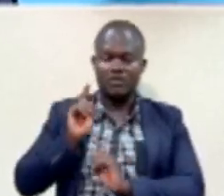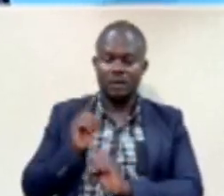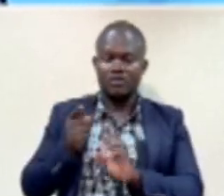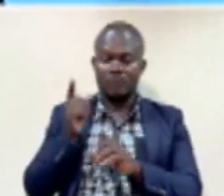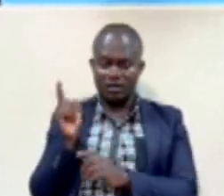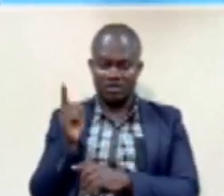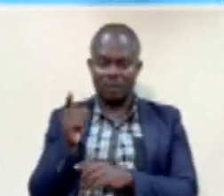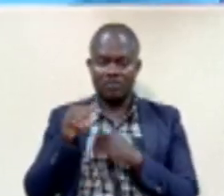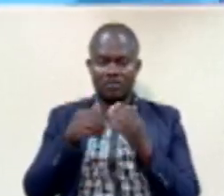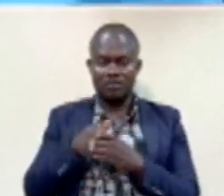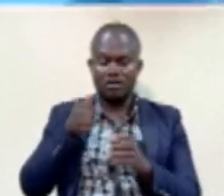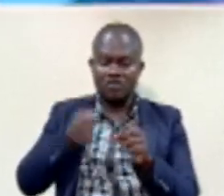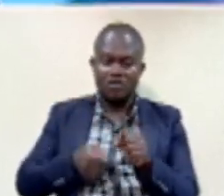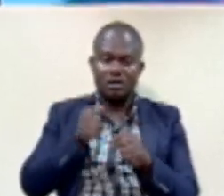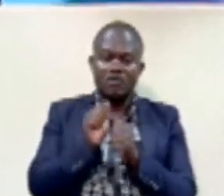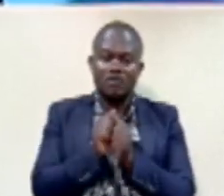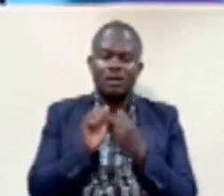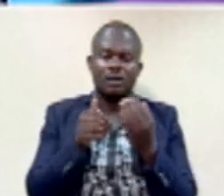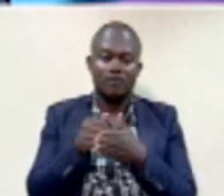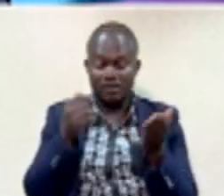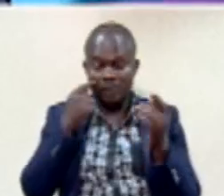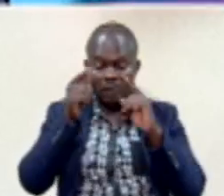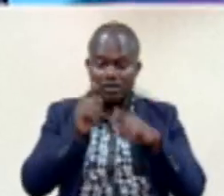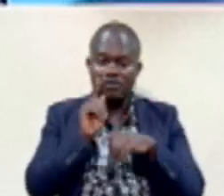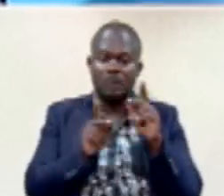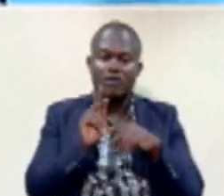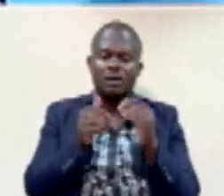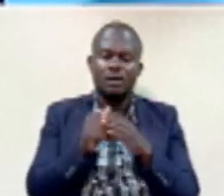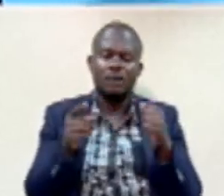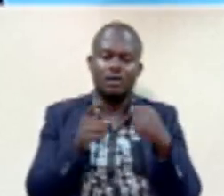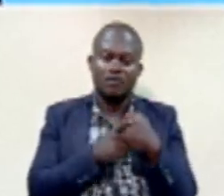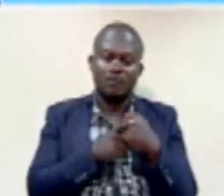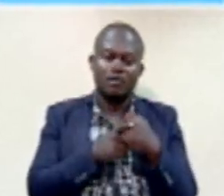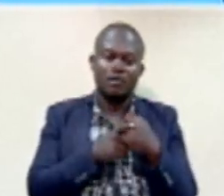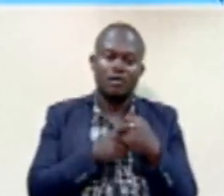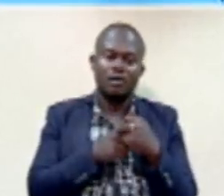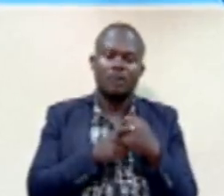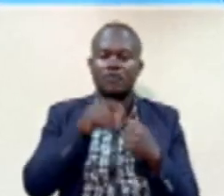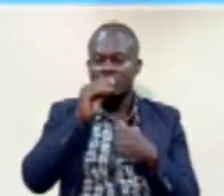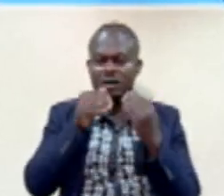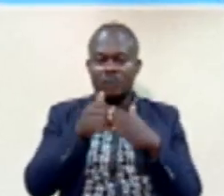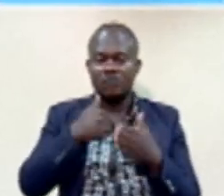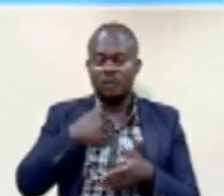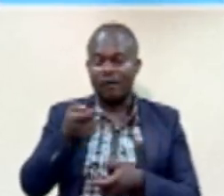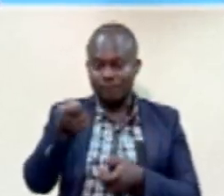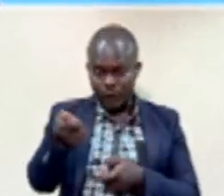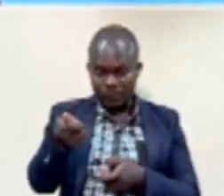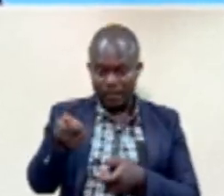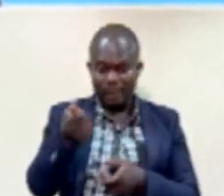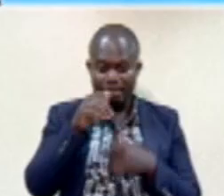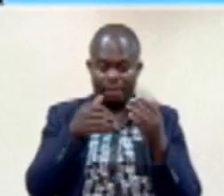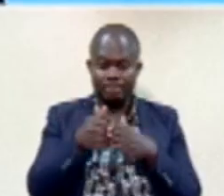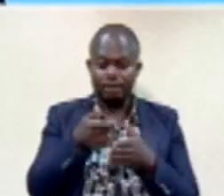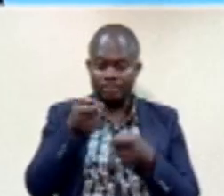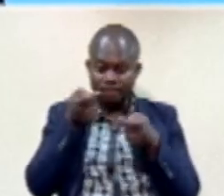w'inkoni kari n'umupopisite noneho umusekirite yabonye tuje turi nka batandatu yavuze tuba dufite amatoroshi niho rero